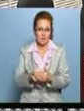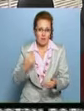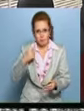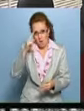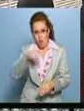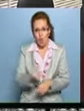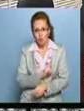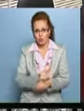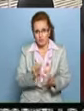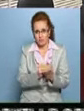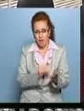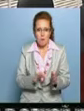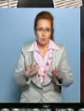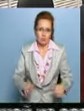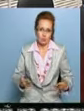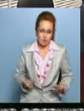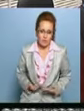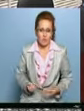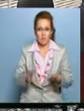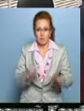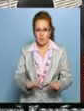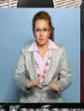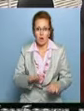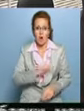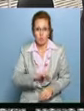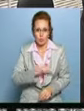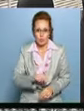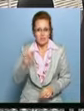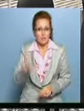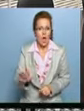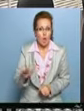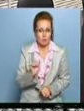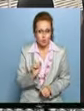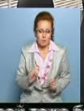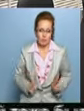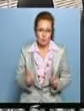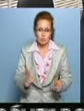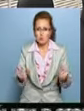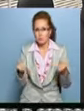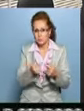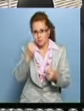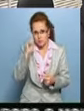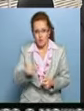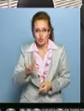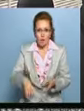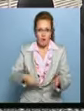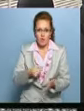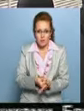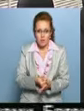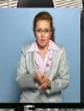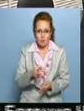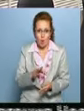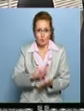месте жительства и о месте работы заёмщика преступники достоверно знали что выплаты по договорам займа выплачиваться не